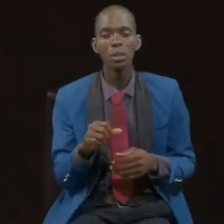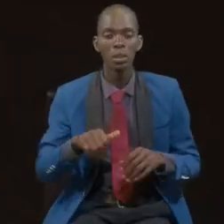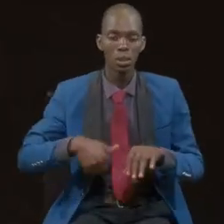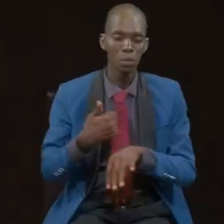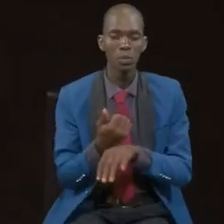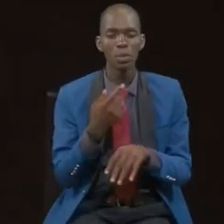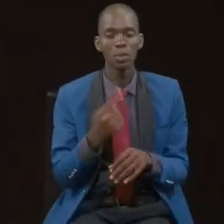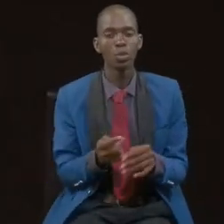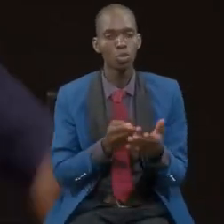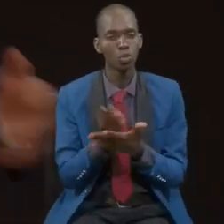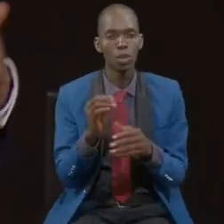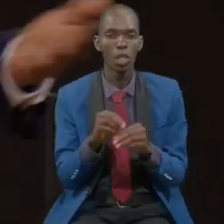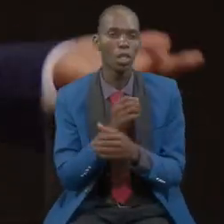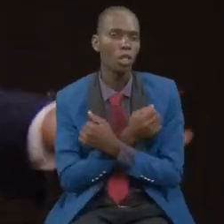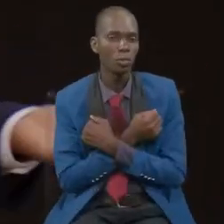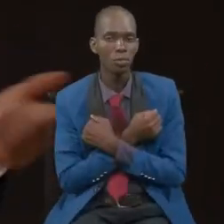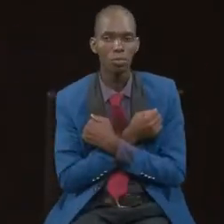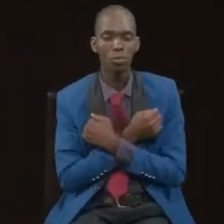la vérité. L'amour.